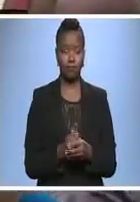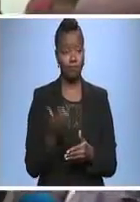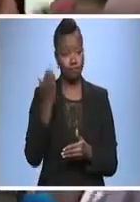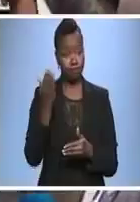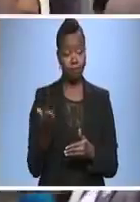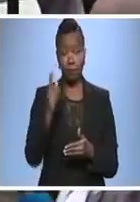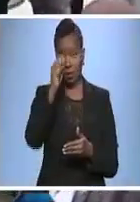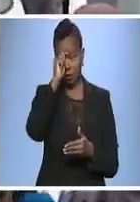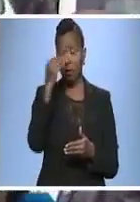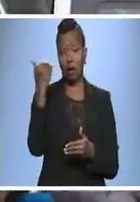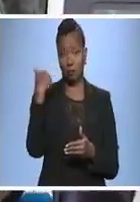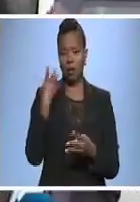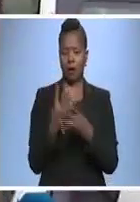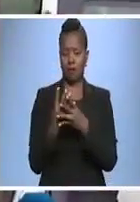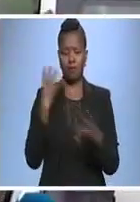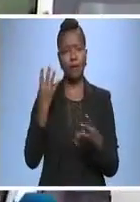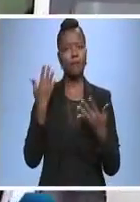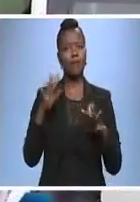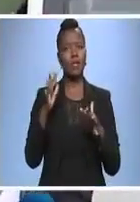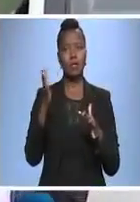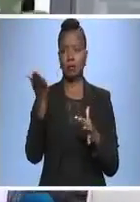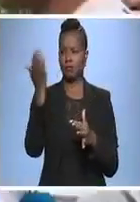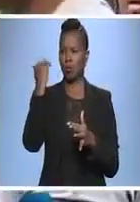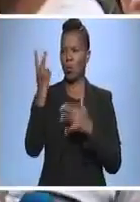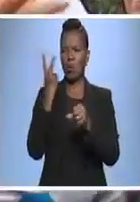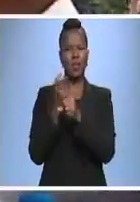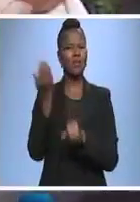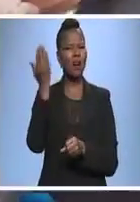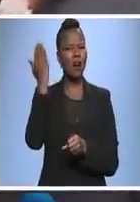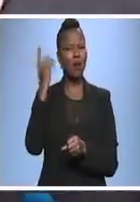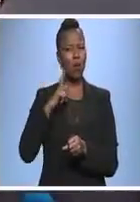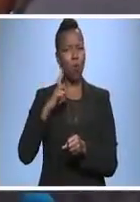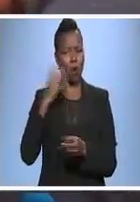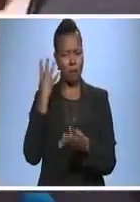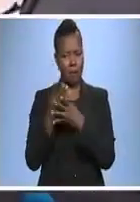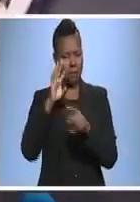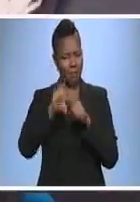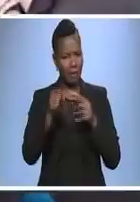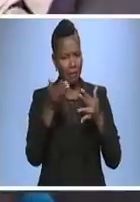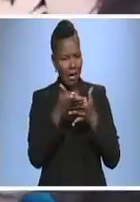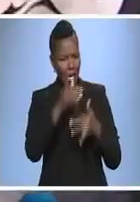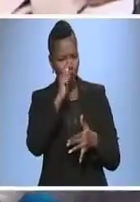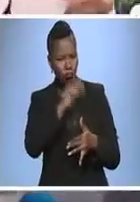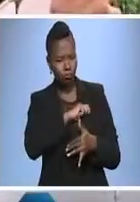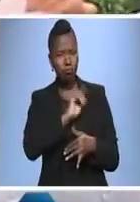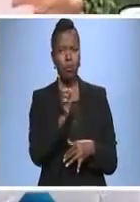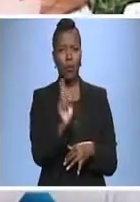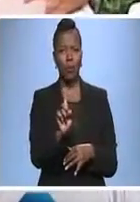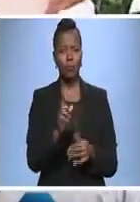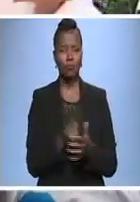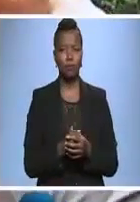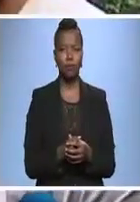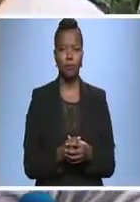Uchiya udedelwe ejele lase Westville eminyakeni emibili eyedlule ngemuva kokuthi kube nengwijikhwebu ecaleni lakhe.